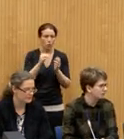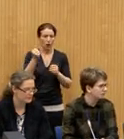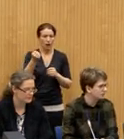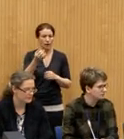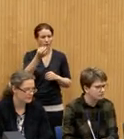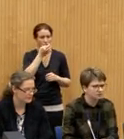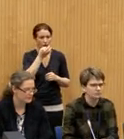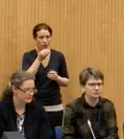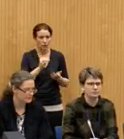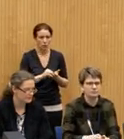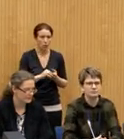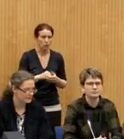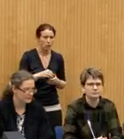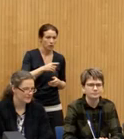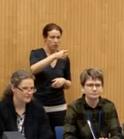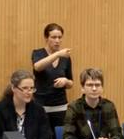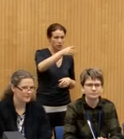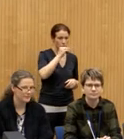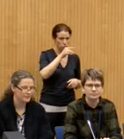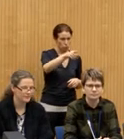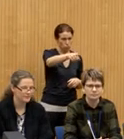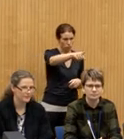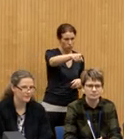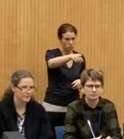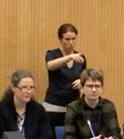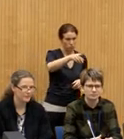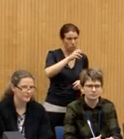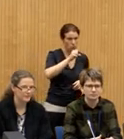eine weitere Frage und hier vorne gab es eine Meldung.